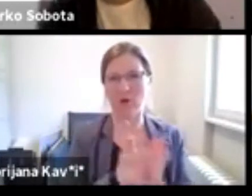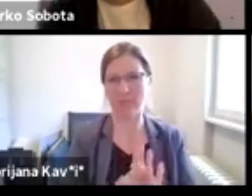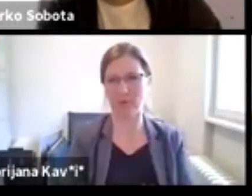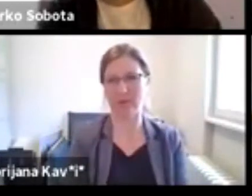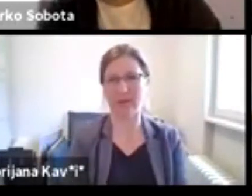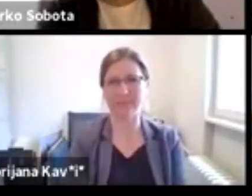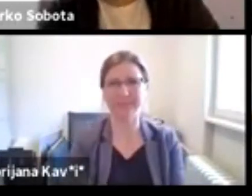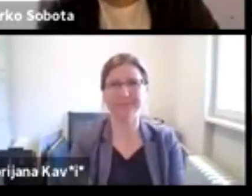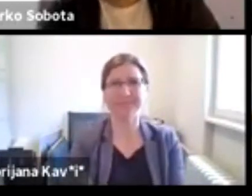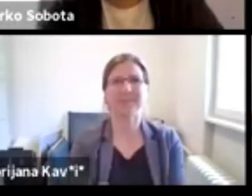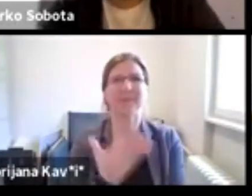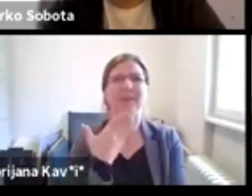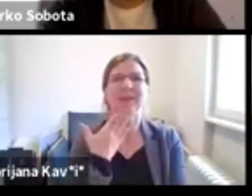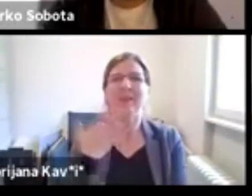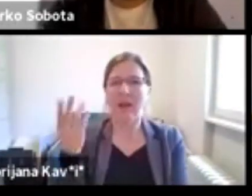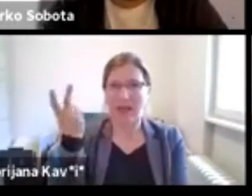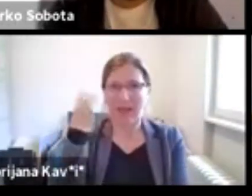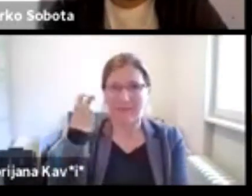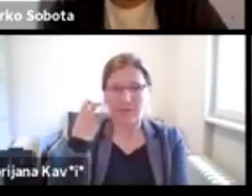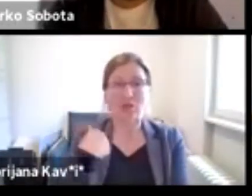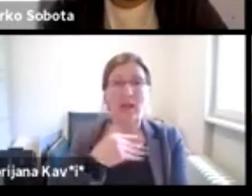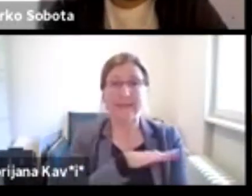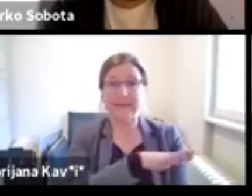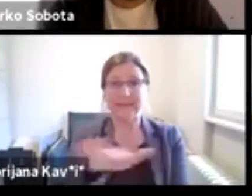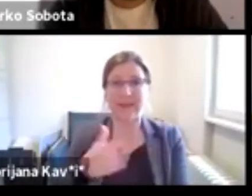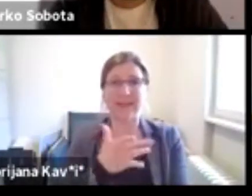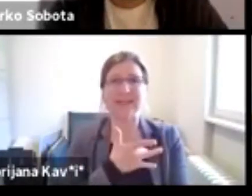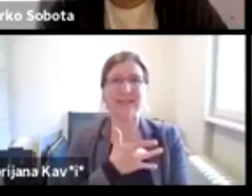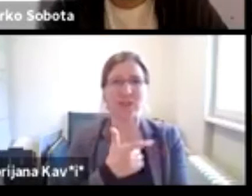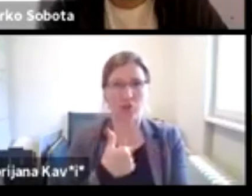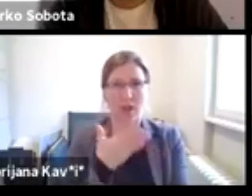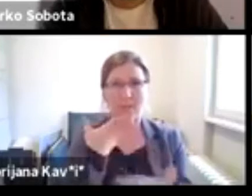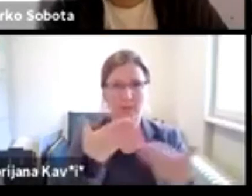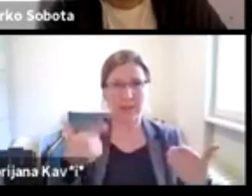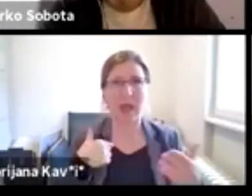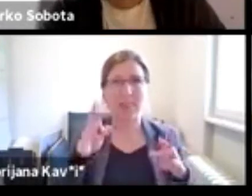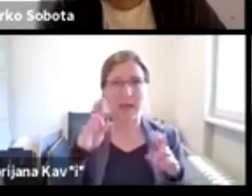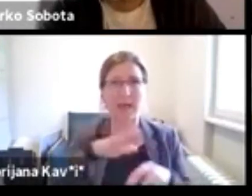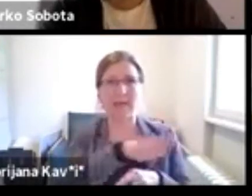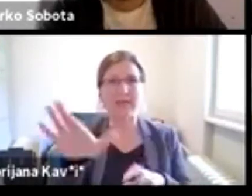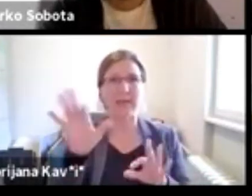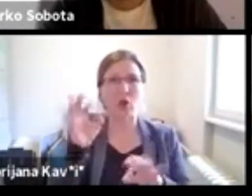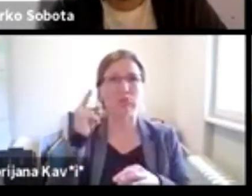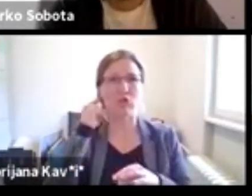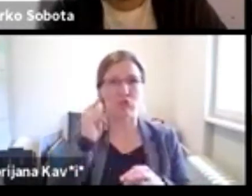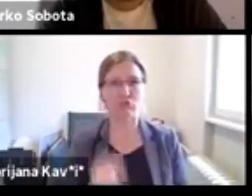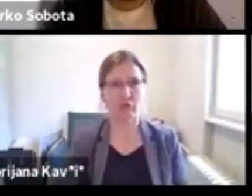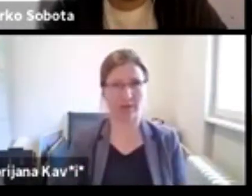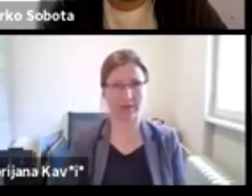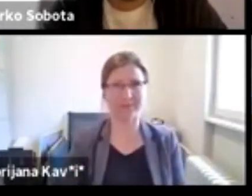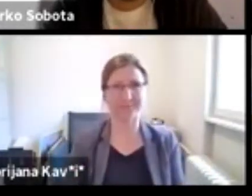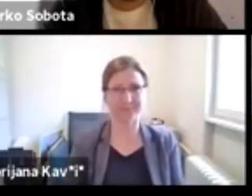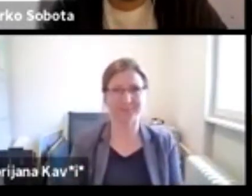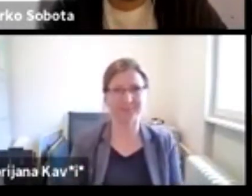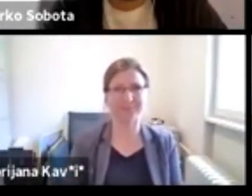te. Hvala Višnja. Evo, sve vas srdačno pozdravljam i nadam se da me dobro čujete. Da. Super. Evo